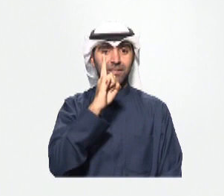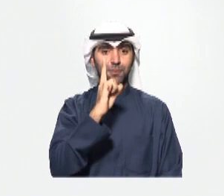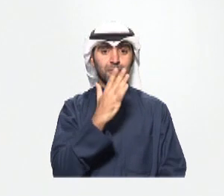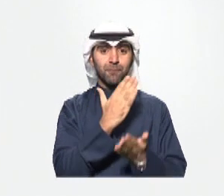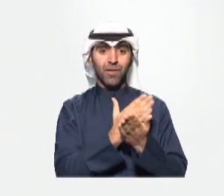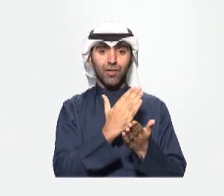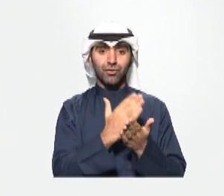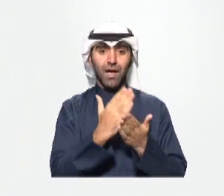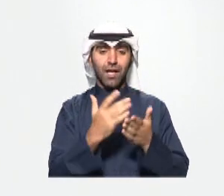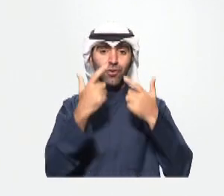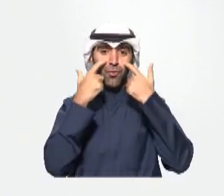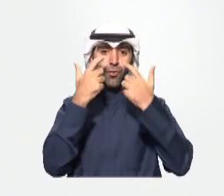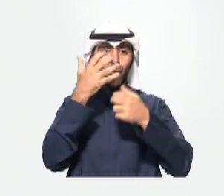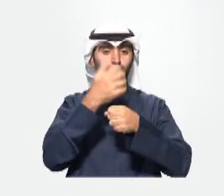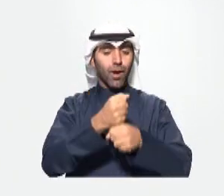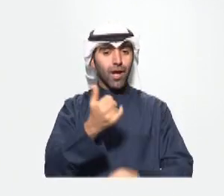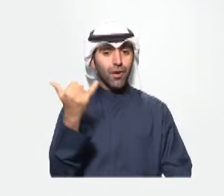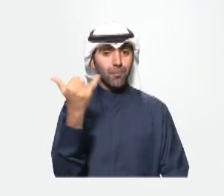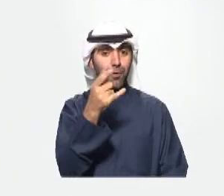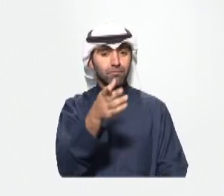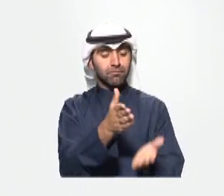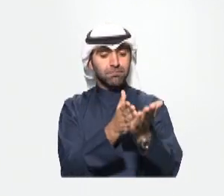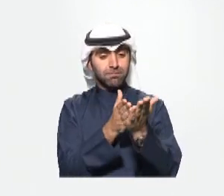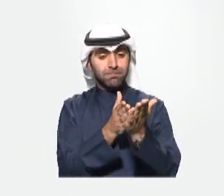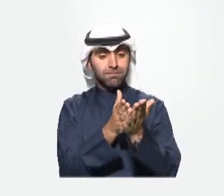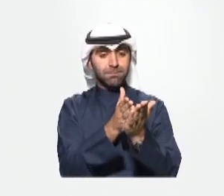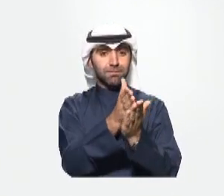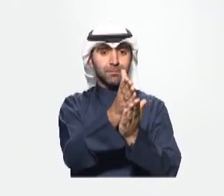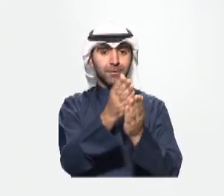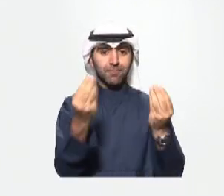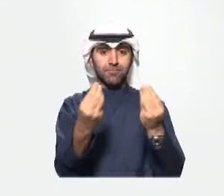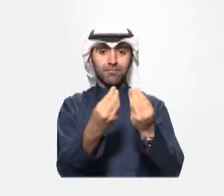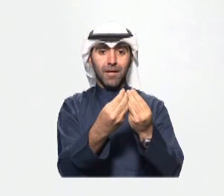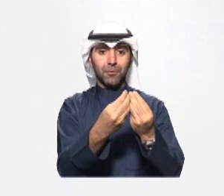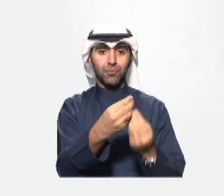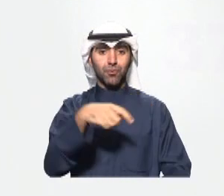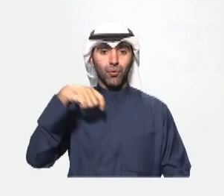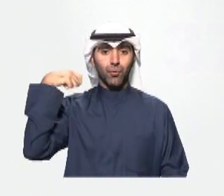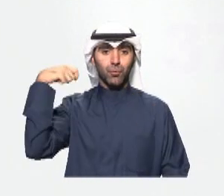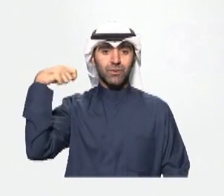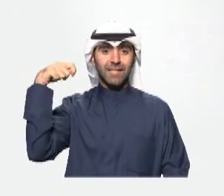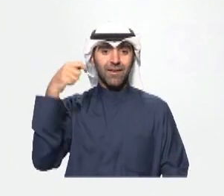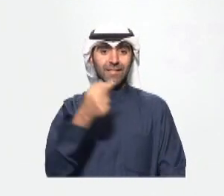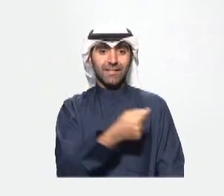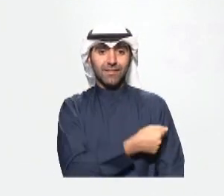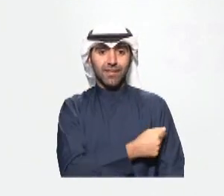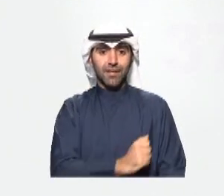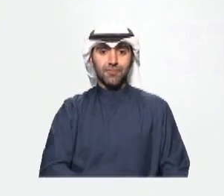خطين متوازيين، خط العمل بالإجراءات الوقائية وخط المبادرة إلى التطعيم والتحصين